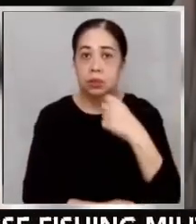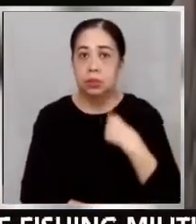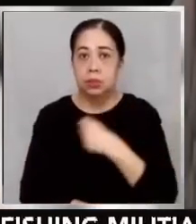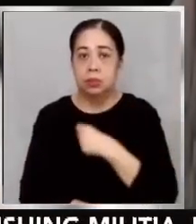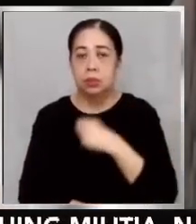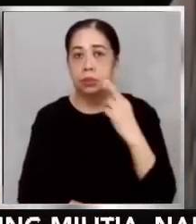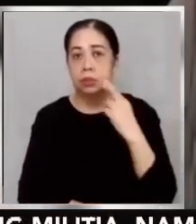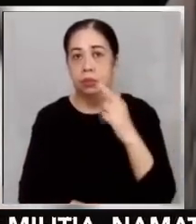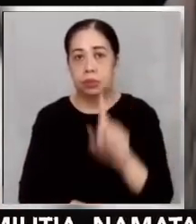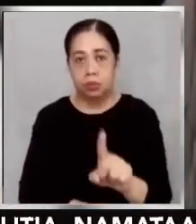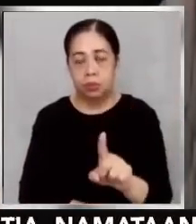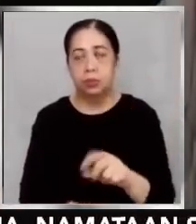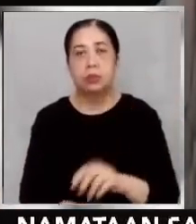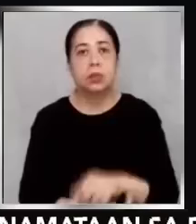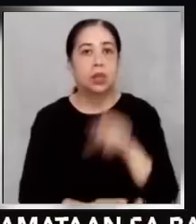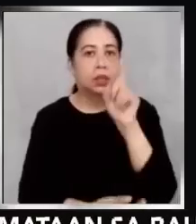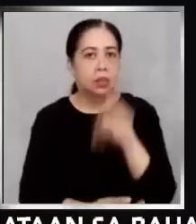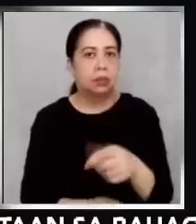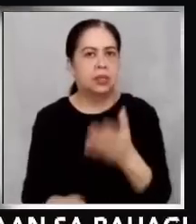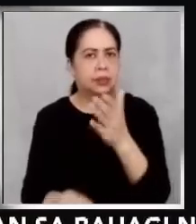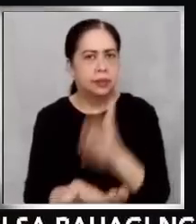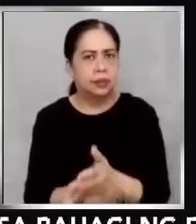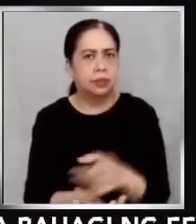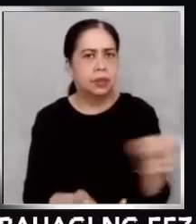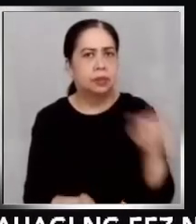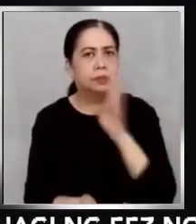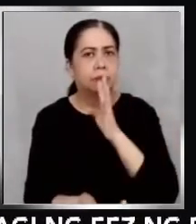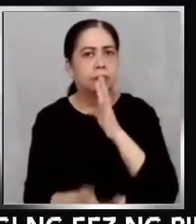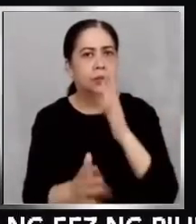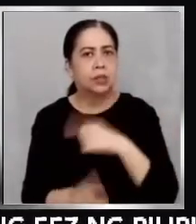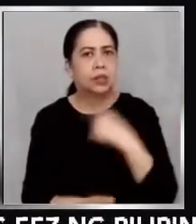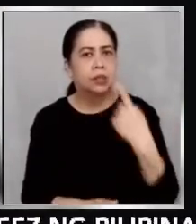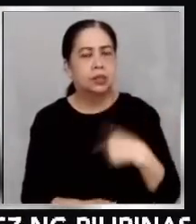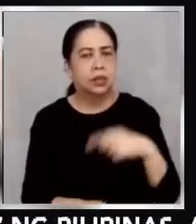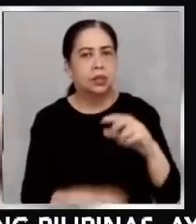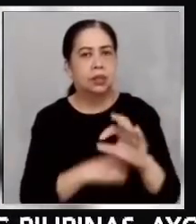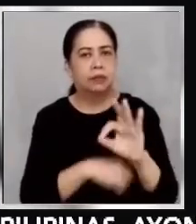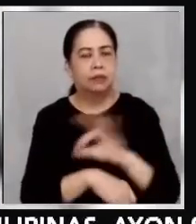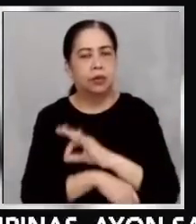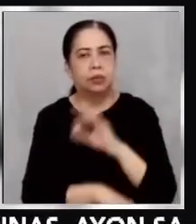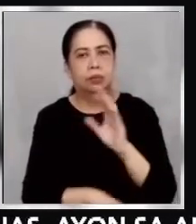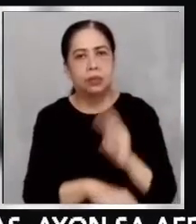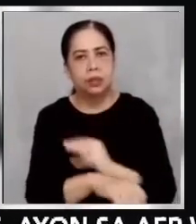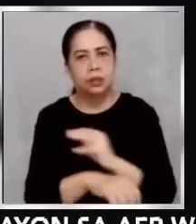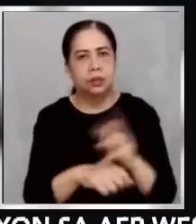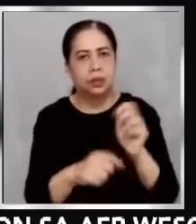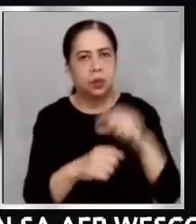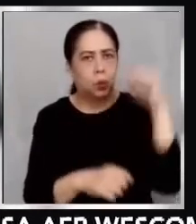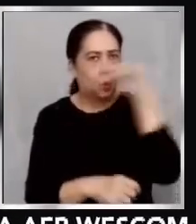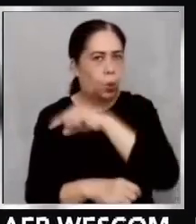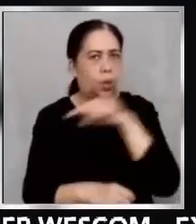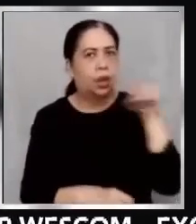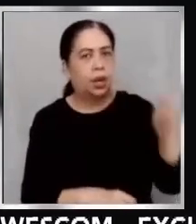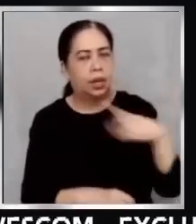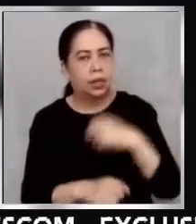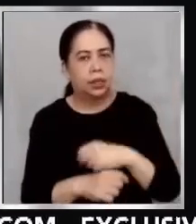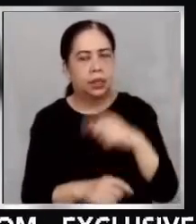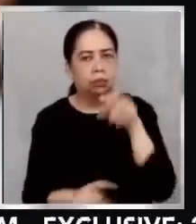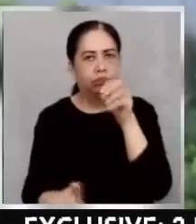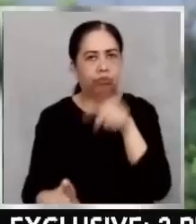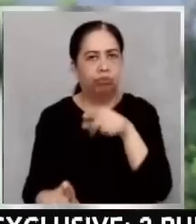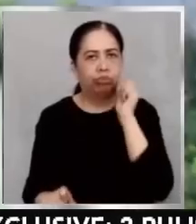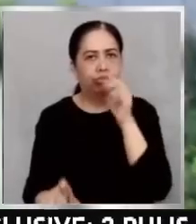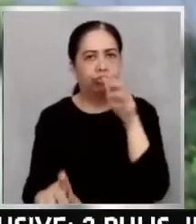Ontiveros, dapat pigilan na ng spokesperson ng China Foreign Ministry ang aniyay pagsisinungaling, gaslighting at